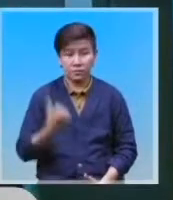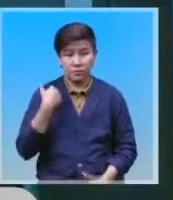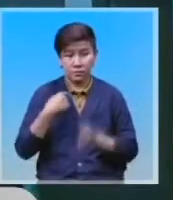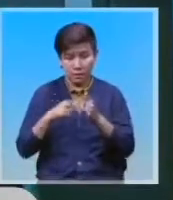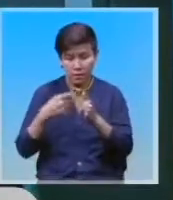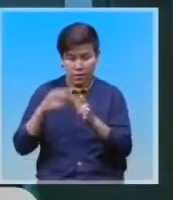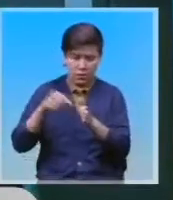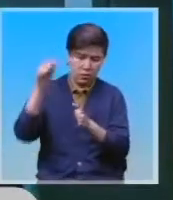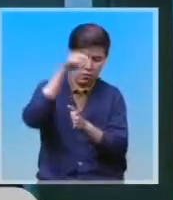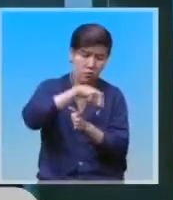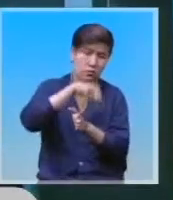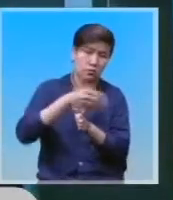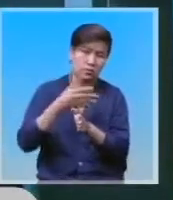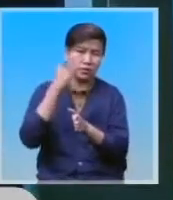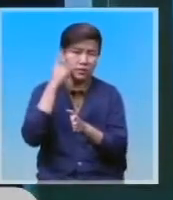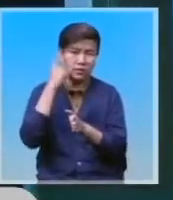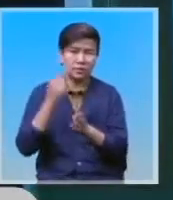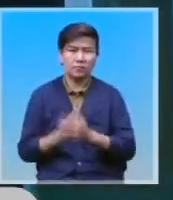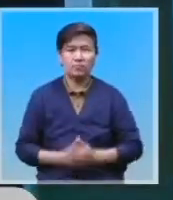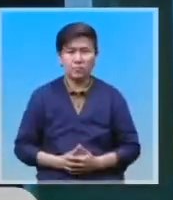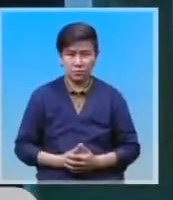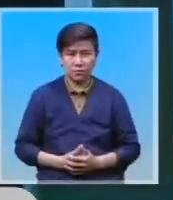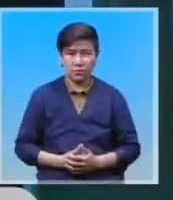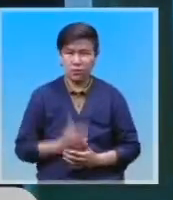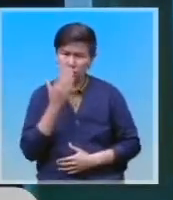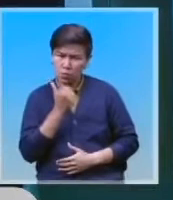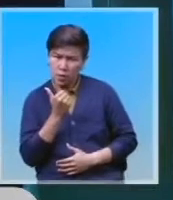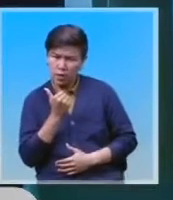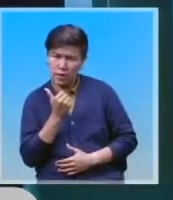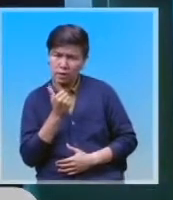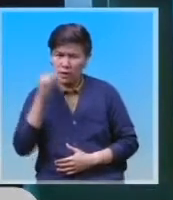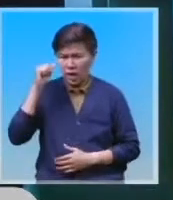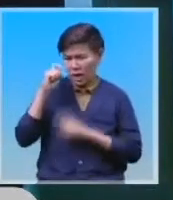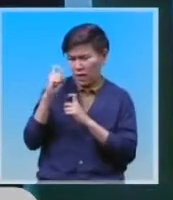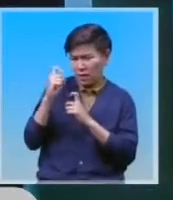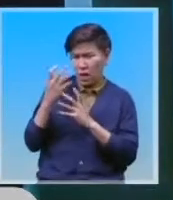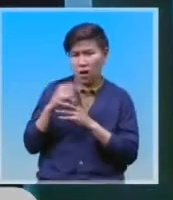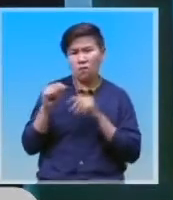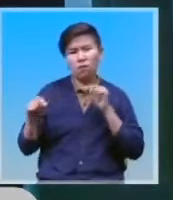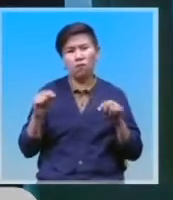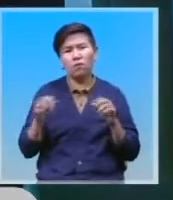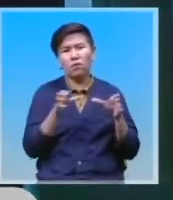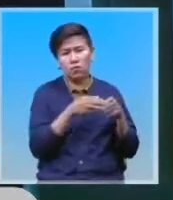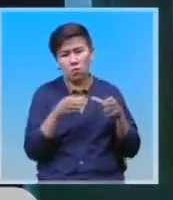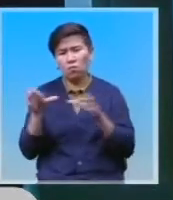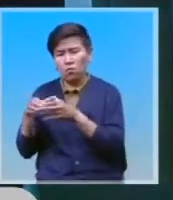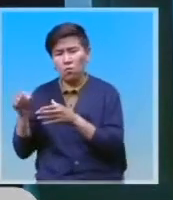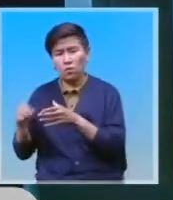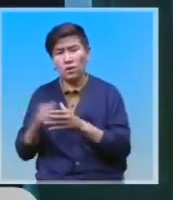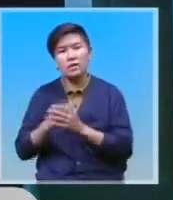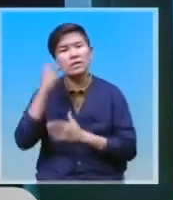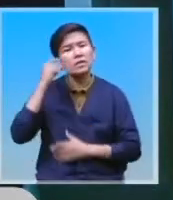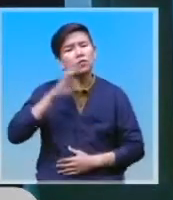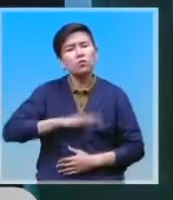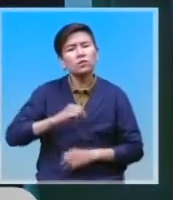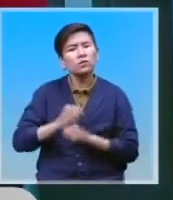แล้วเนี่ยมันก็สวยจริงแต่ว่ามันจะสุ่มเสี่ยงให้เกิดอุบัติเหตุหรือเปล่าเกิดคนแบบมองดูแล้วไม่ทันดูถนนไงแล้วคุณผู้ชมคิดเห็นอย่างไรบอก